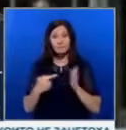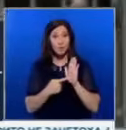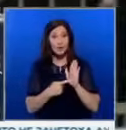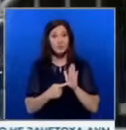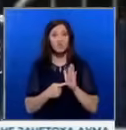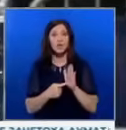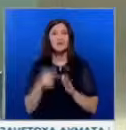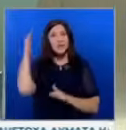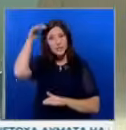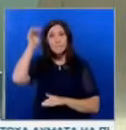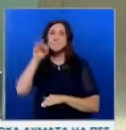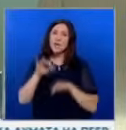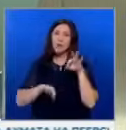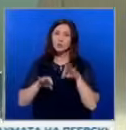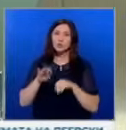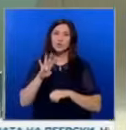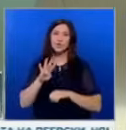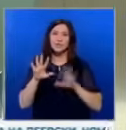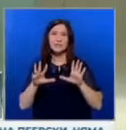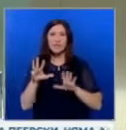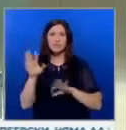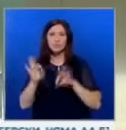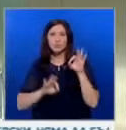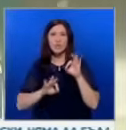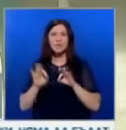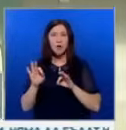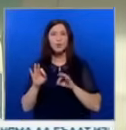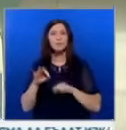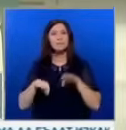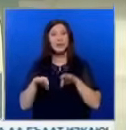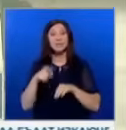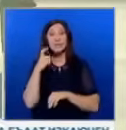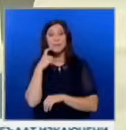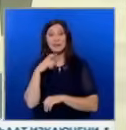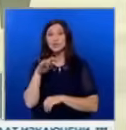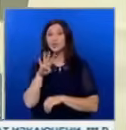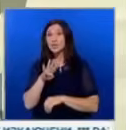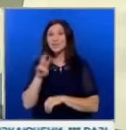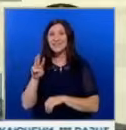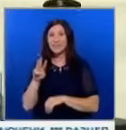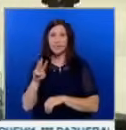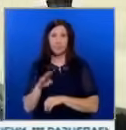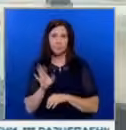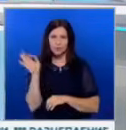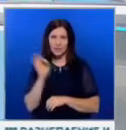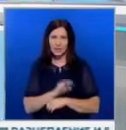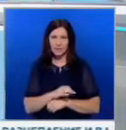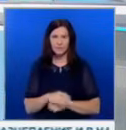Тръмп биха гласували 49% от избирателите, а за Байден 43%.